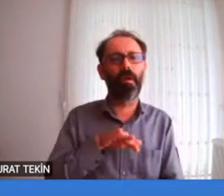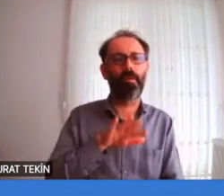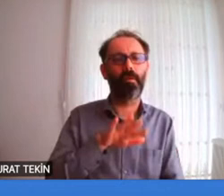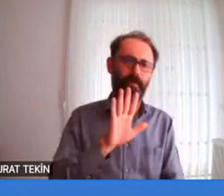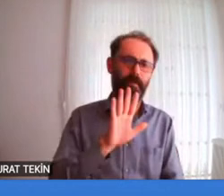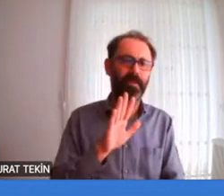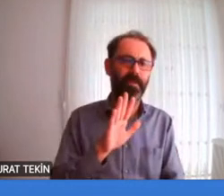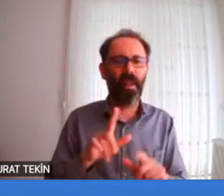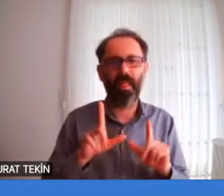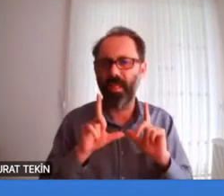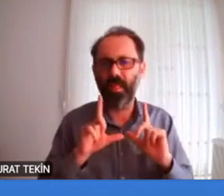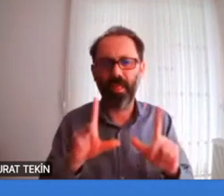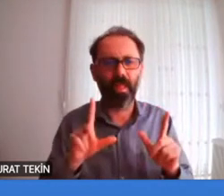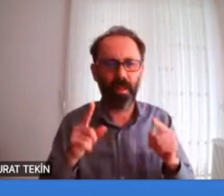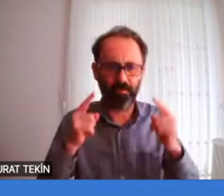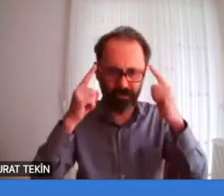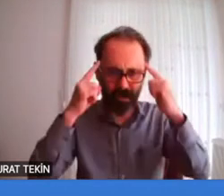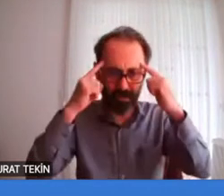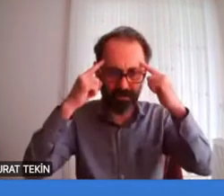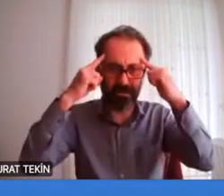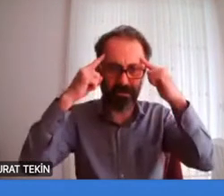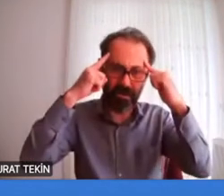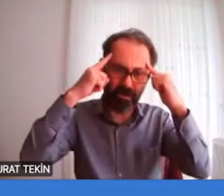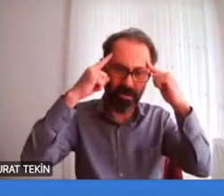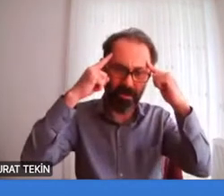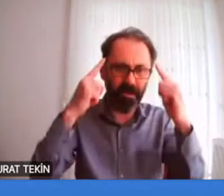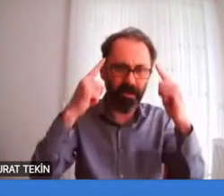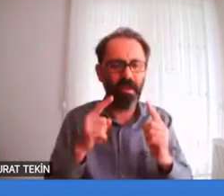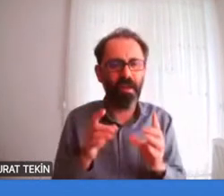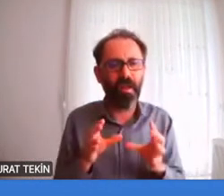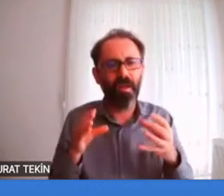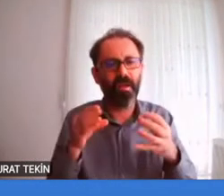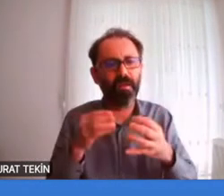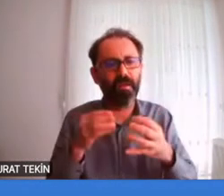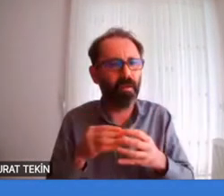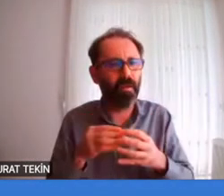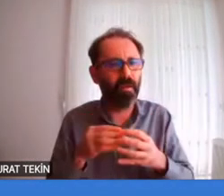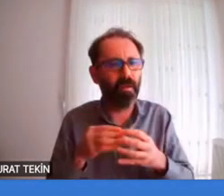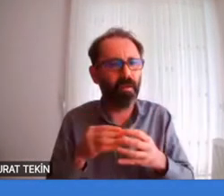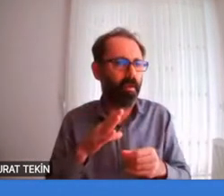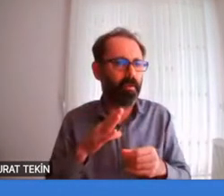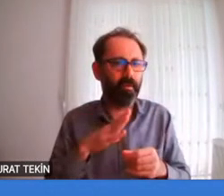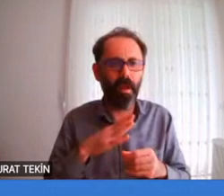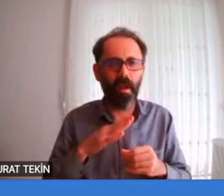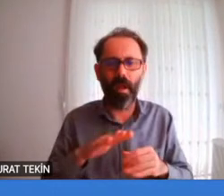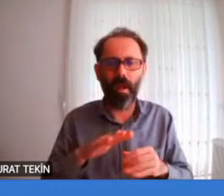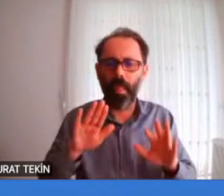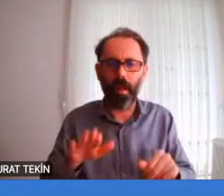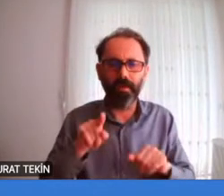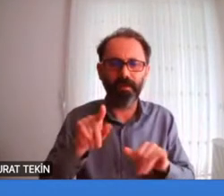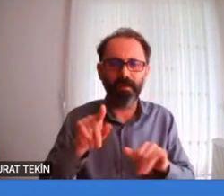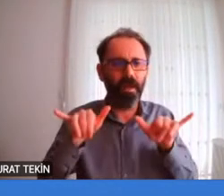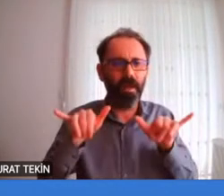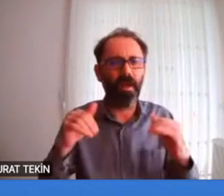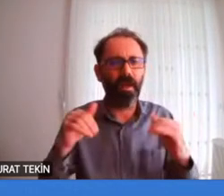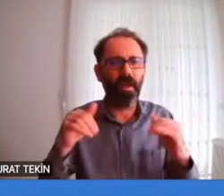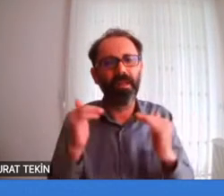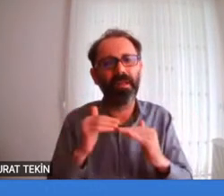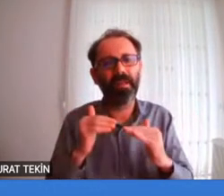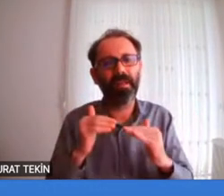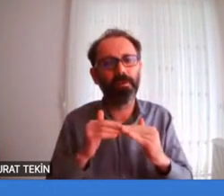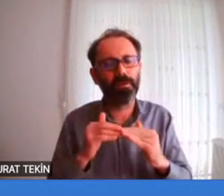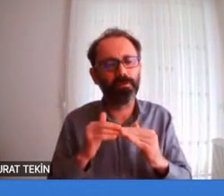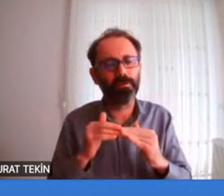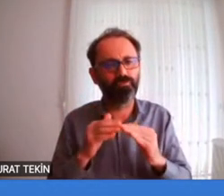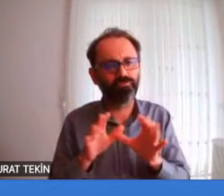maç Japonya, Paralimpiklerde bizden sonraki en iyi takımdı. Fakat biz onların durumunda olduğunu da bilmiyoruz. Bir de